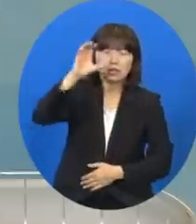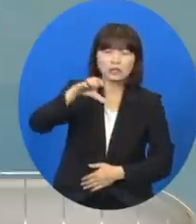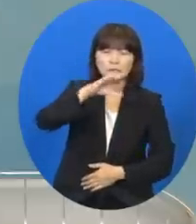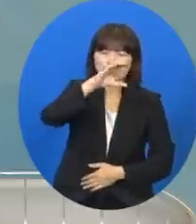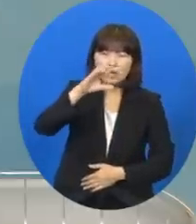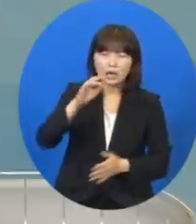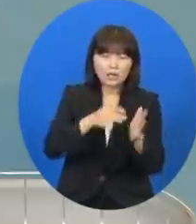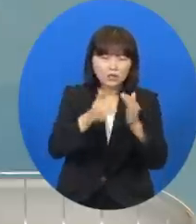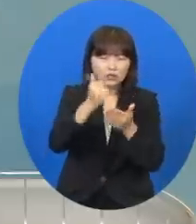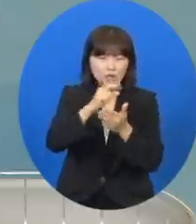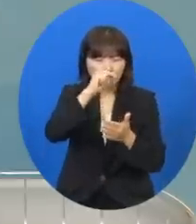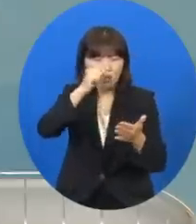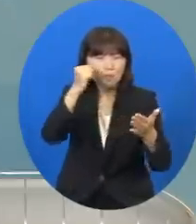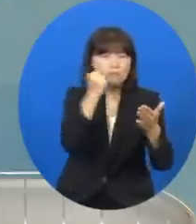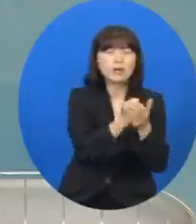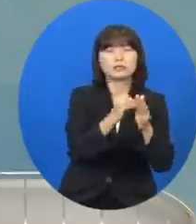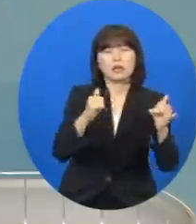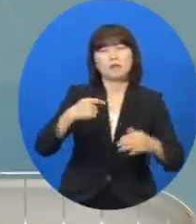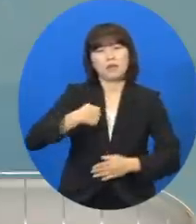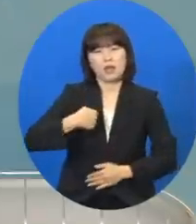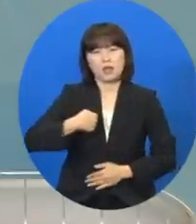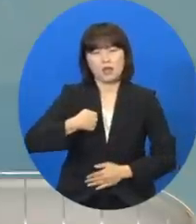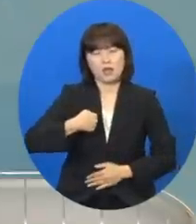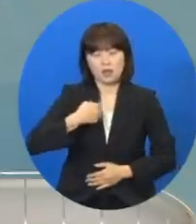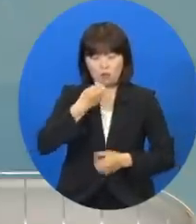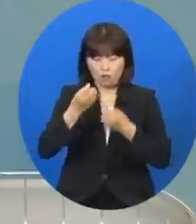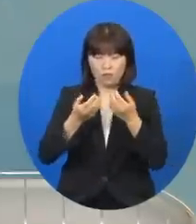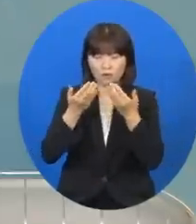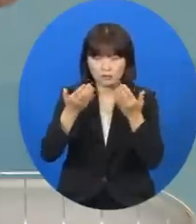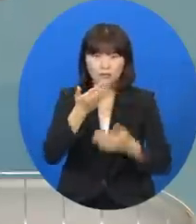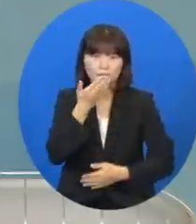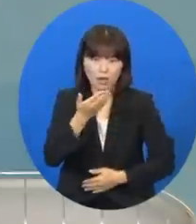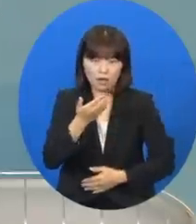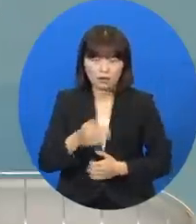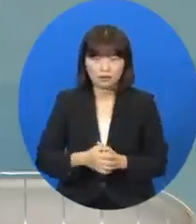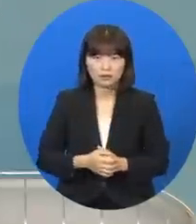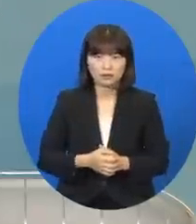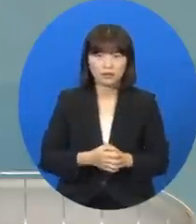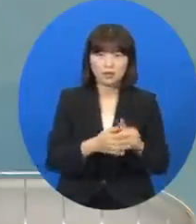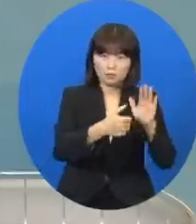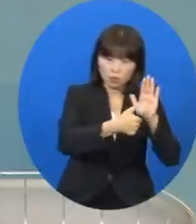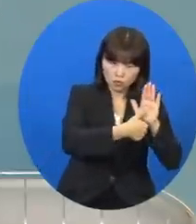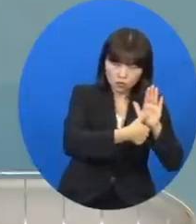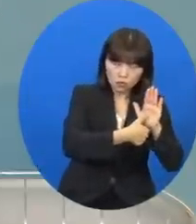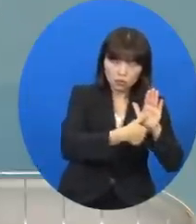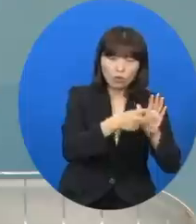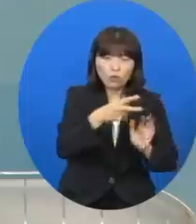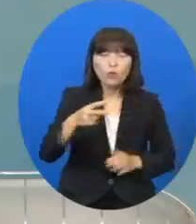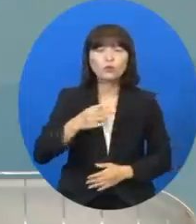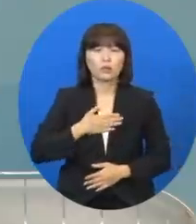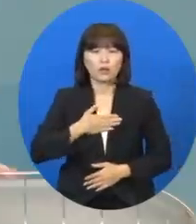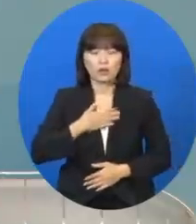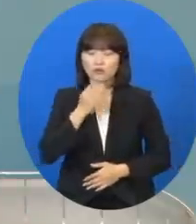그렇게 고백이 나와요. 본디오 빌라도가 나고 유대교 지도자들이 결국 나인 거예요.